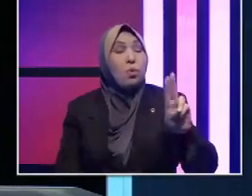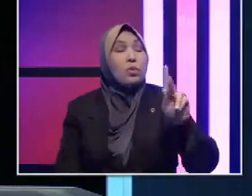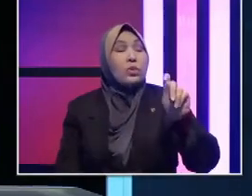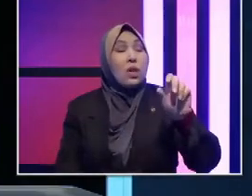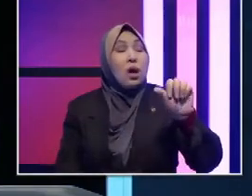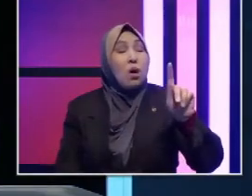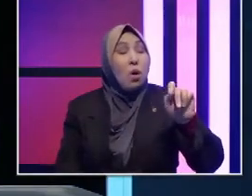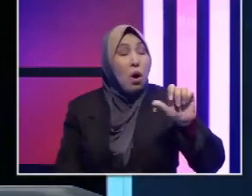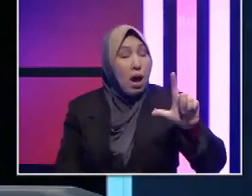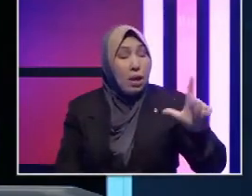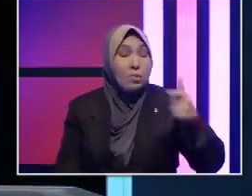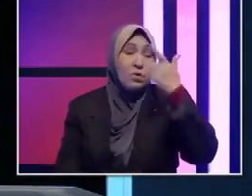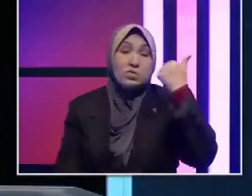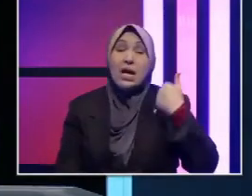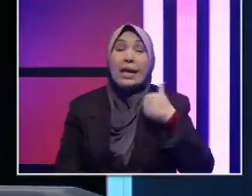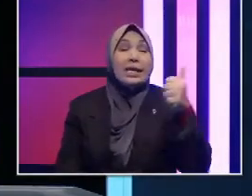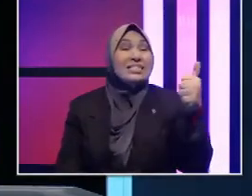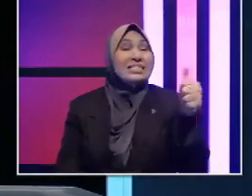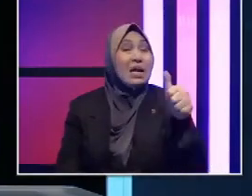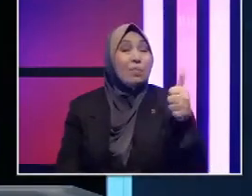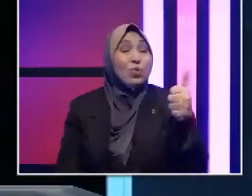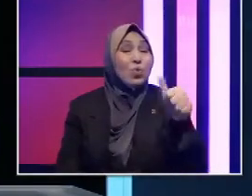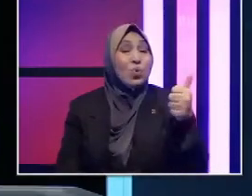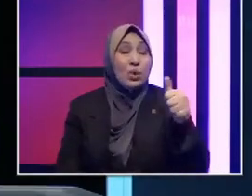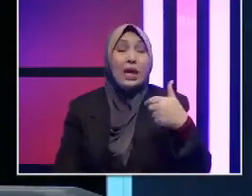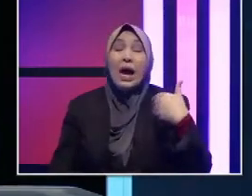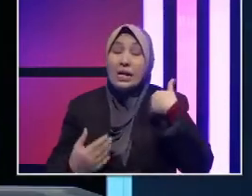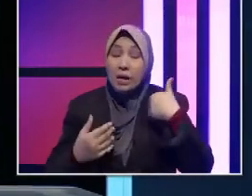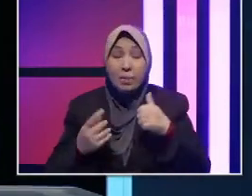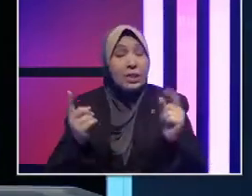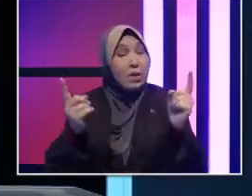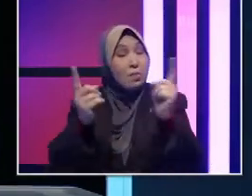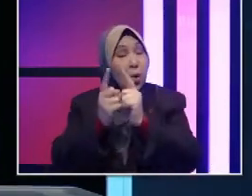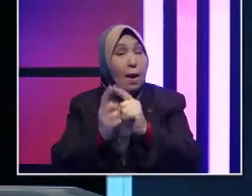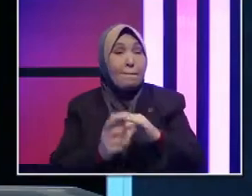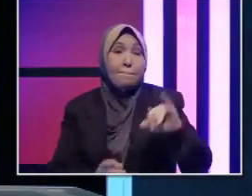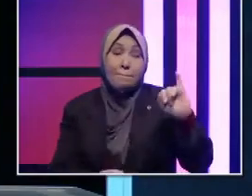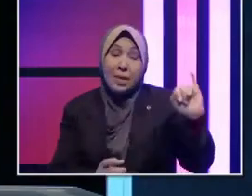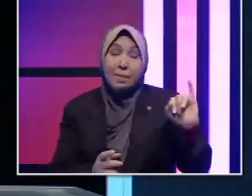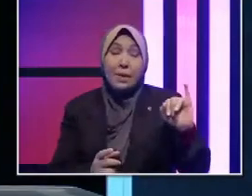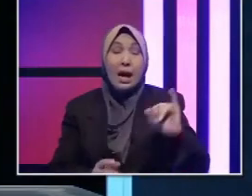Kenapa berat? Sebab dia ada sabdu tadi tu. Ataupun dia ada bertemu mim dengan mim tadi kan.